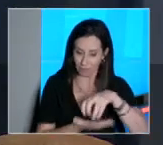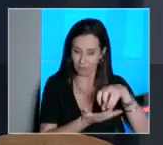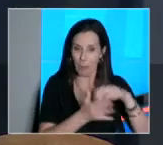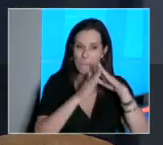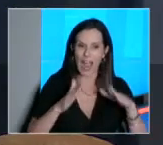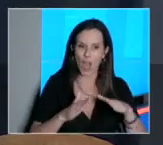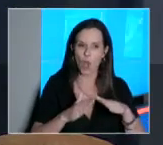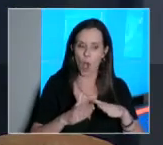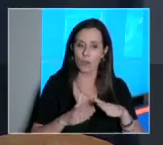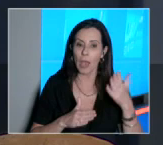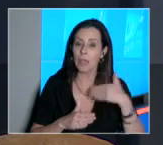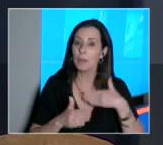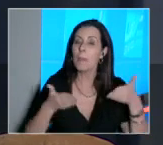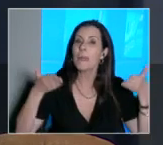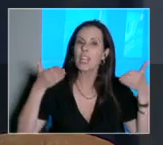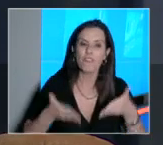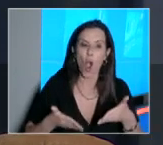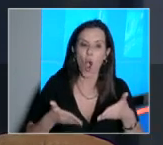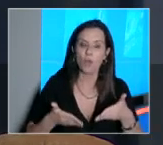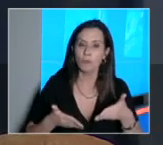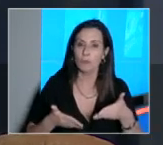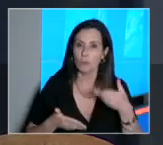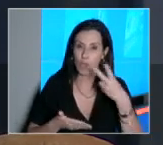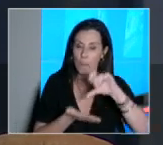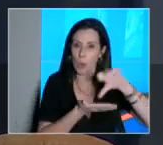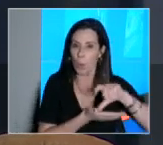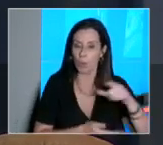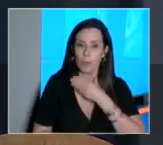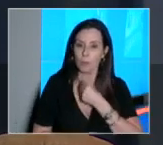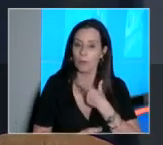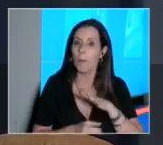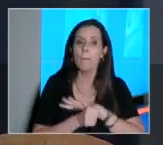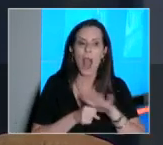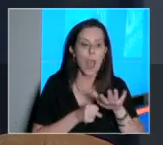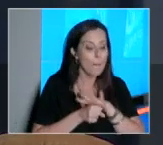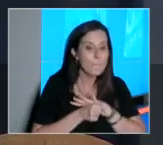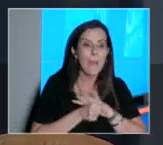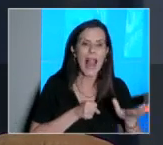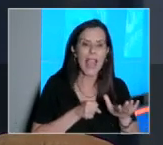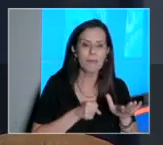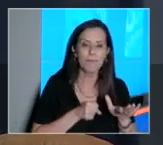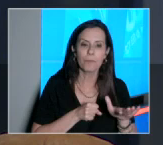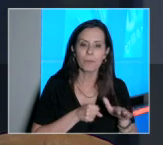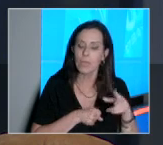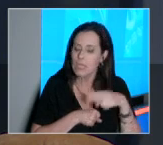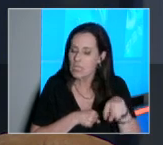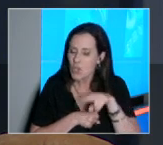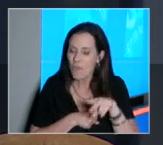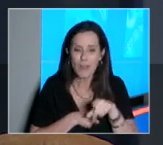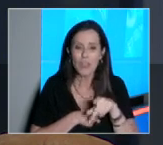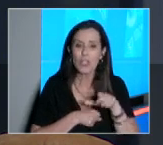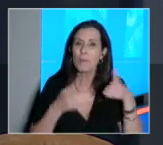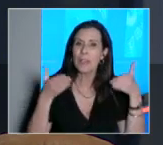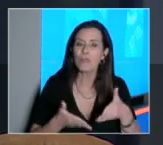גם בבתי קבעות, בגונדר ואדיס. אין מקום, אין מקום. הסתובבתי, יש